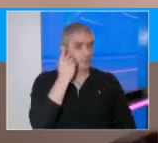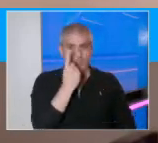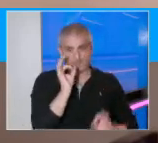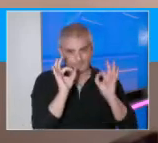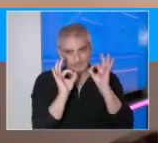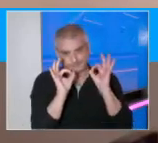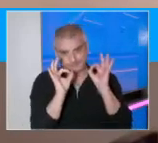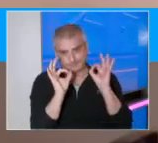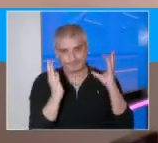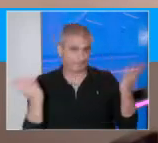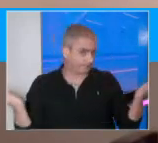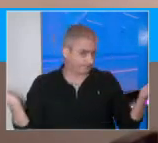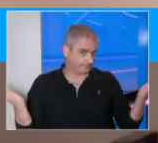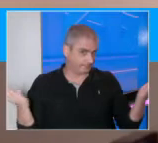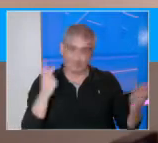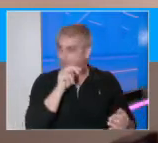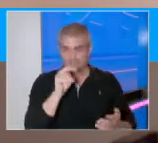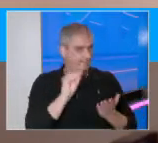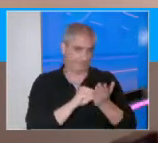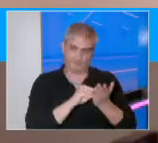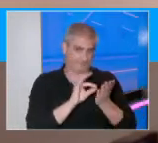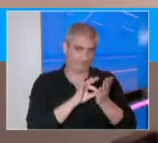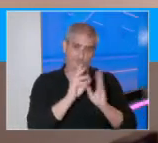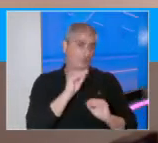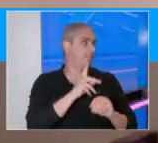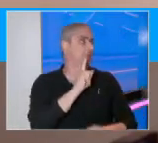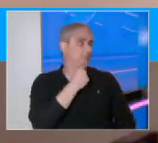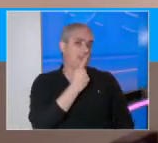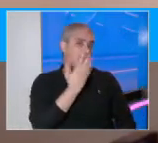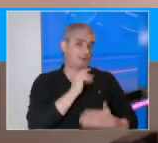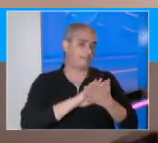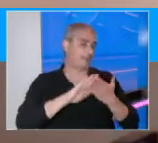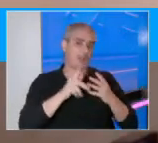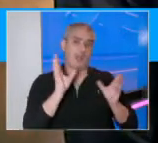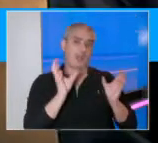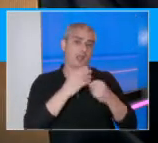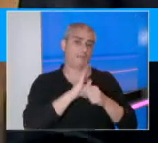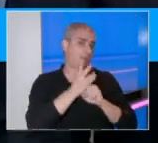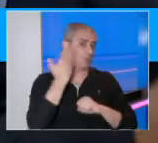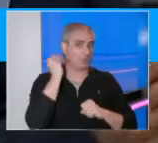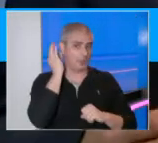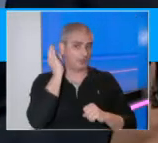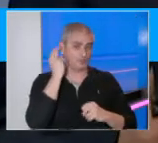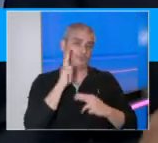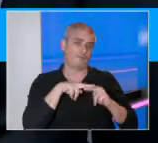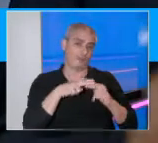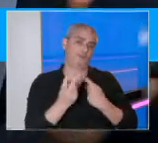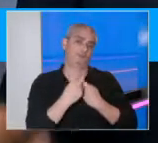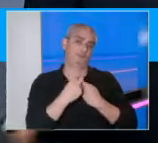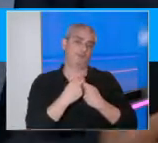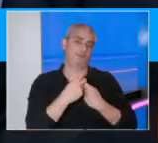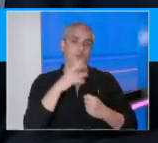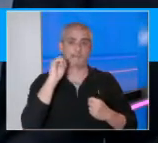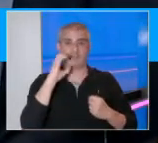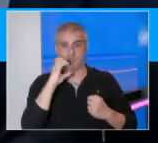אחת. אז הסעיף הזה לא מיושם. טוב, צריך לומר שגם בהתחלה בקבינט הקורונה לא היו נשים, ואז צירפו את